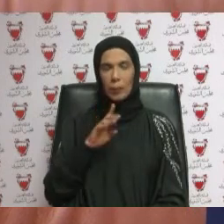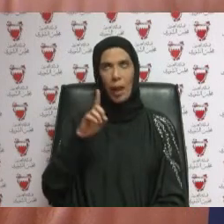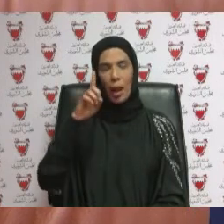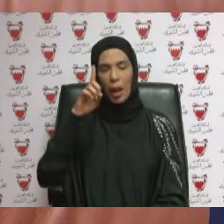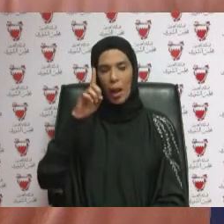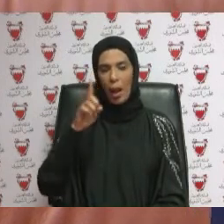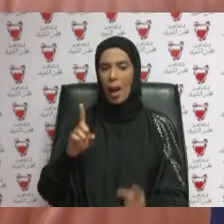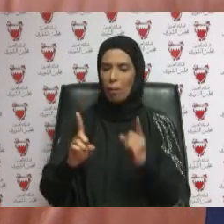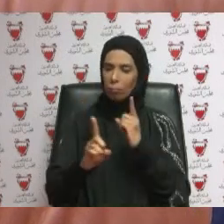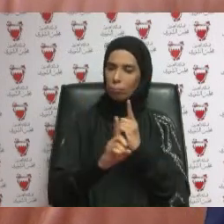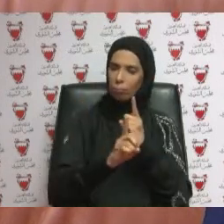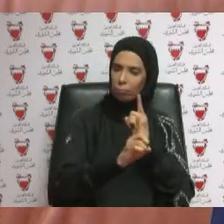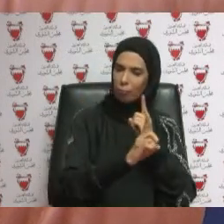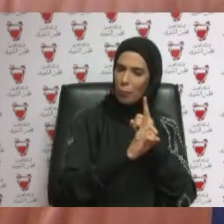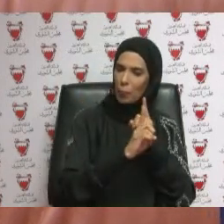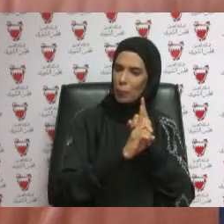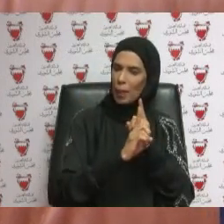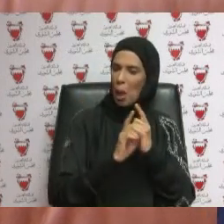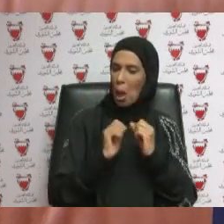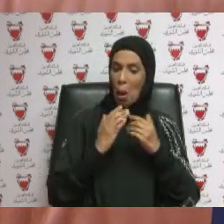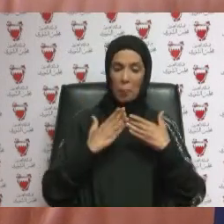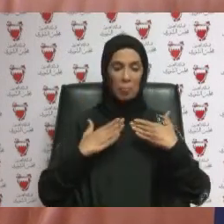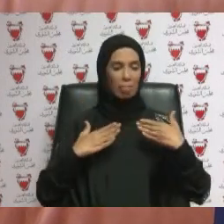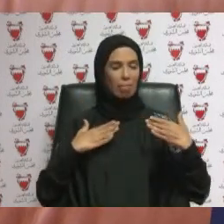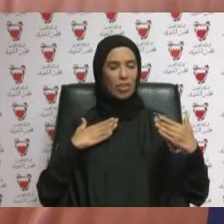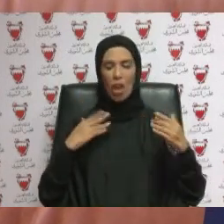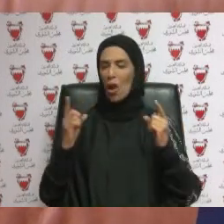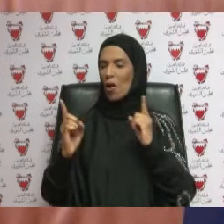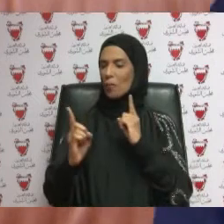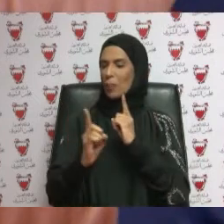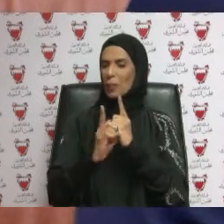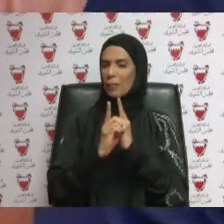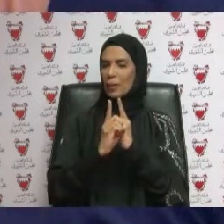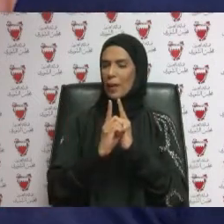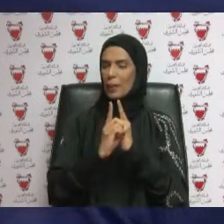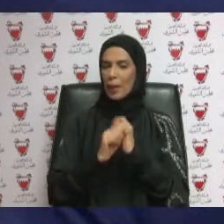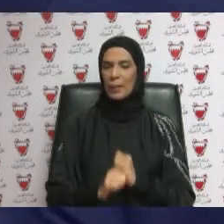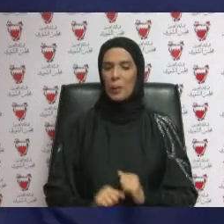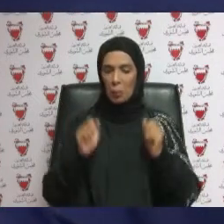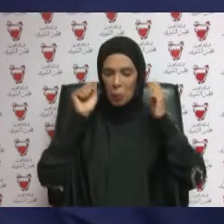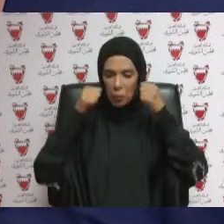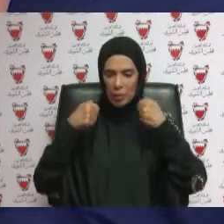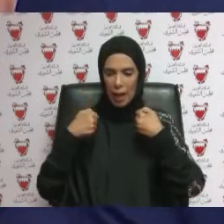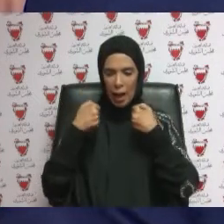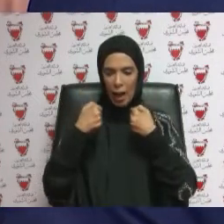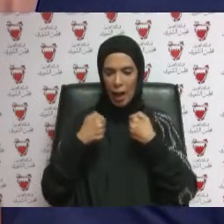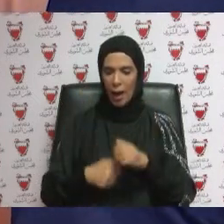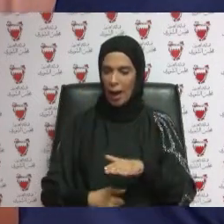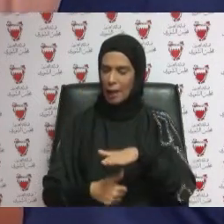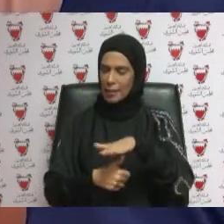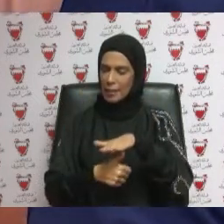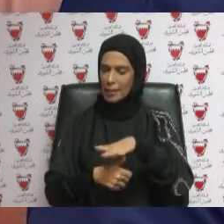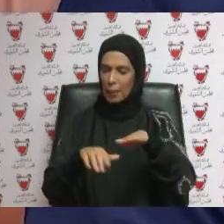لقاء دائما نتشرف بلقاء صاحبة السمو الأميرة سبيكة بنت إبراهيم الخليفة رئيسة المجلس الأعلى